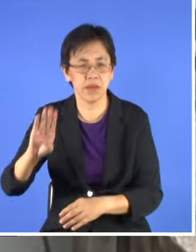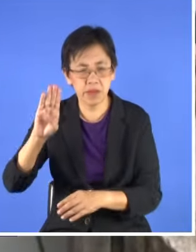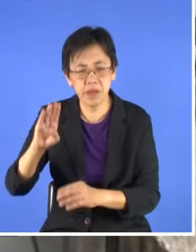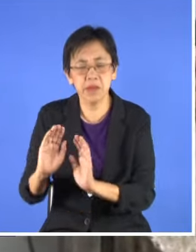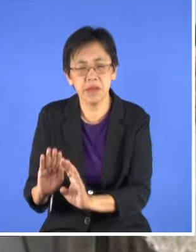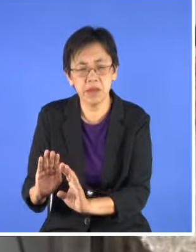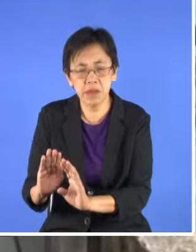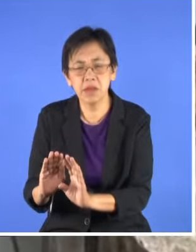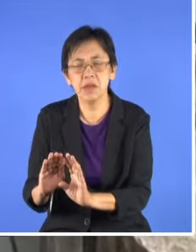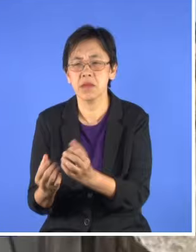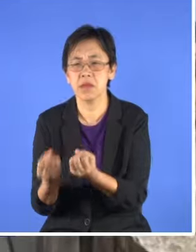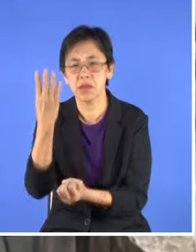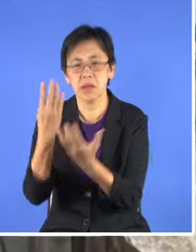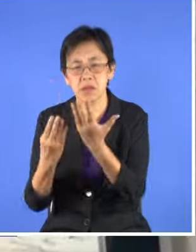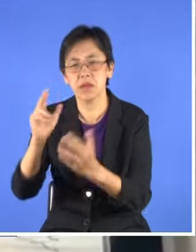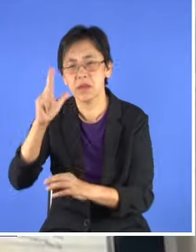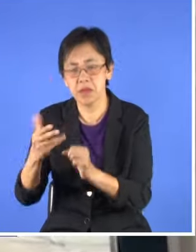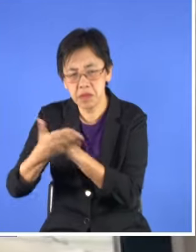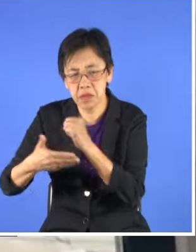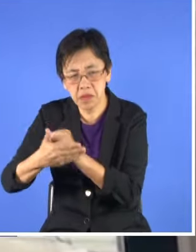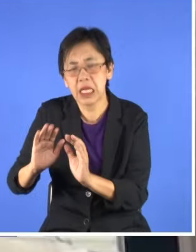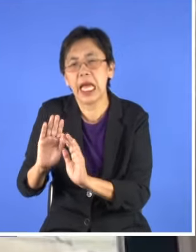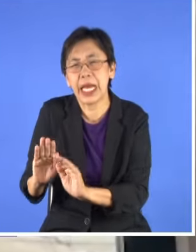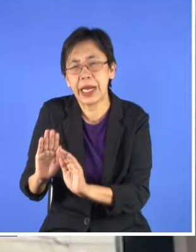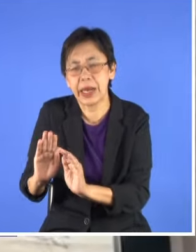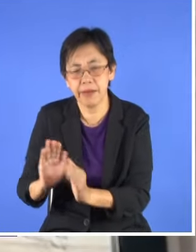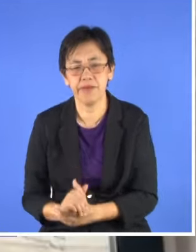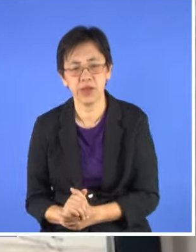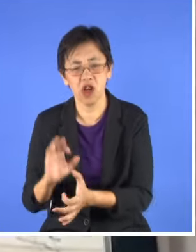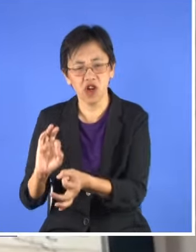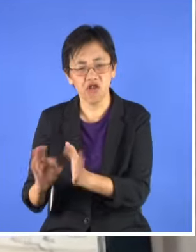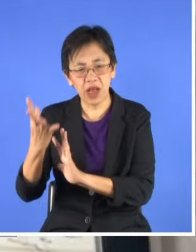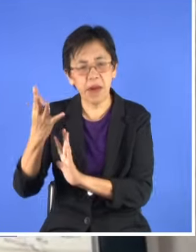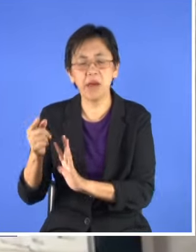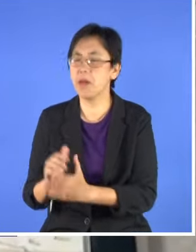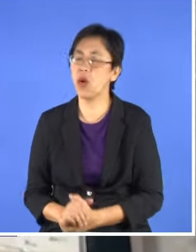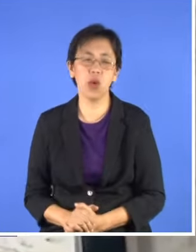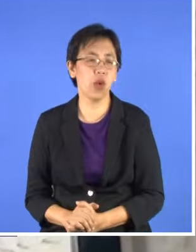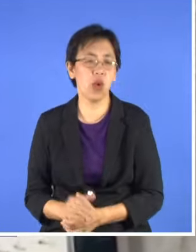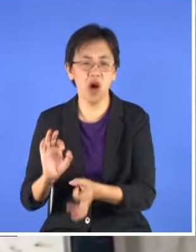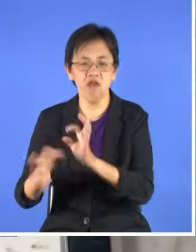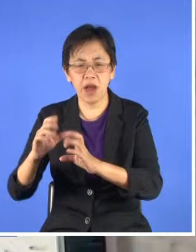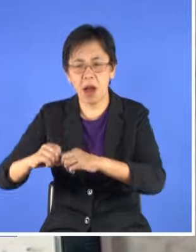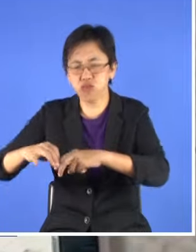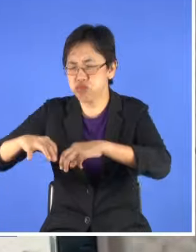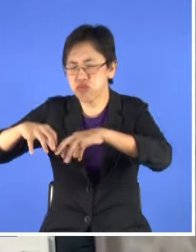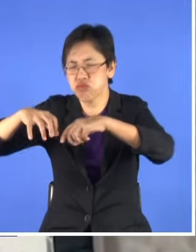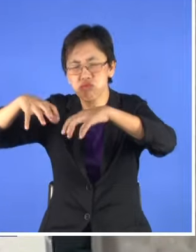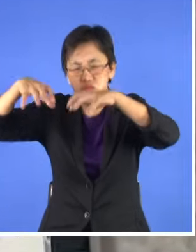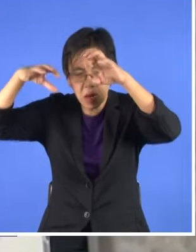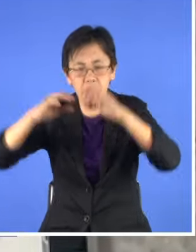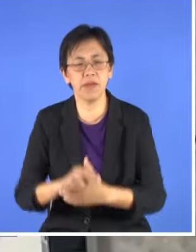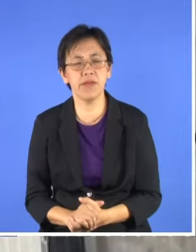ด้านในเนี่ยปลูกต้นกัญชาเก็บกัญชาไว้บางส่วนไฟมันไหม้ปุ๊บแบบนี้กลุ่มควันมันก็ลอยเต็มพื้นที่ไปหมดอ่ะ